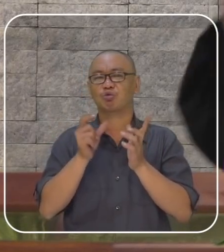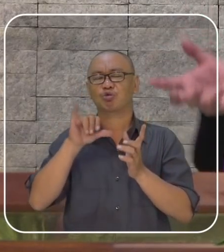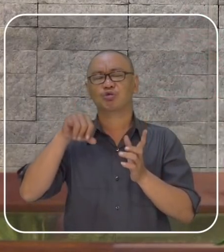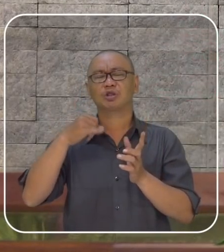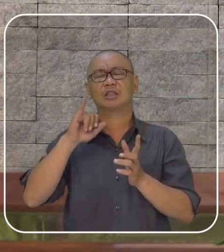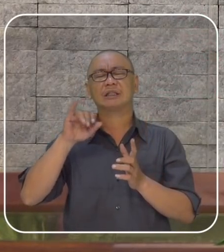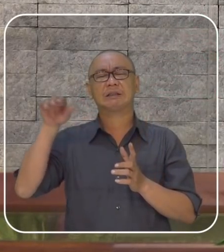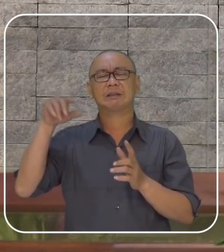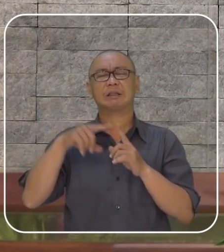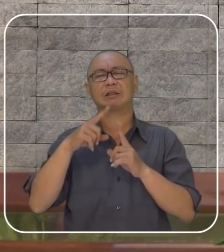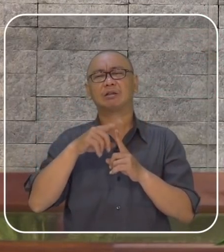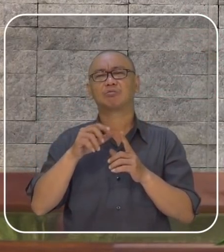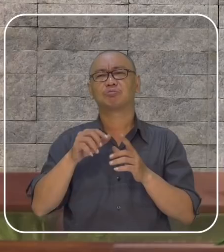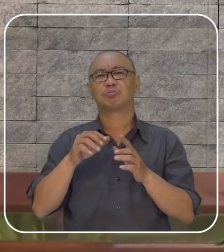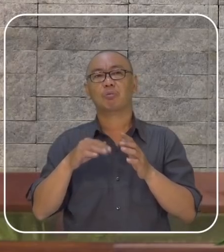yang supranatural begitu.